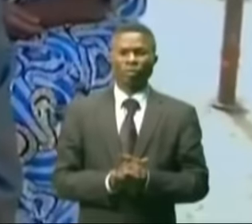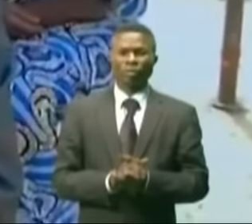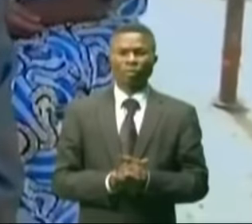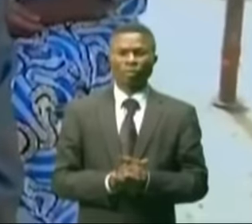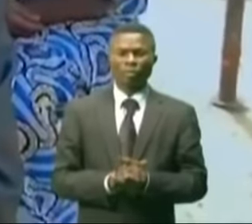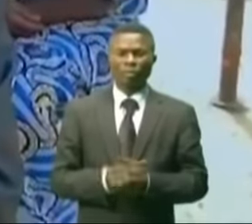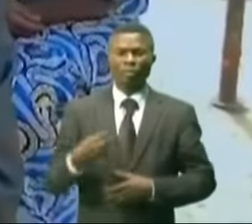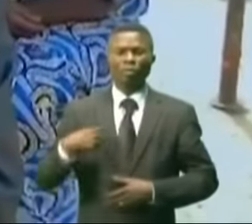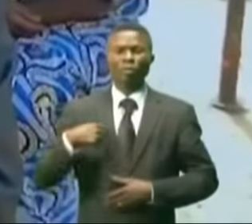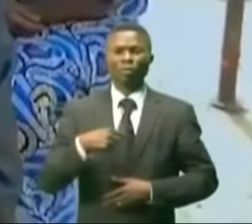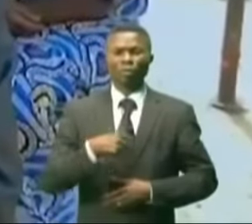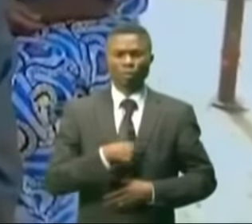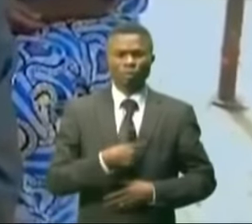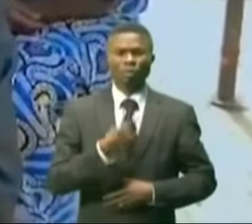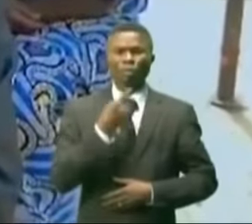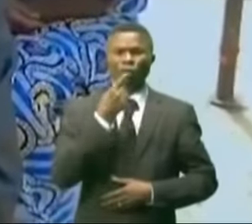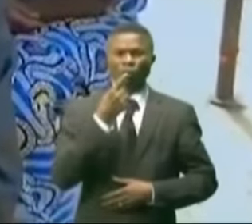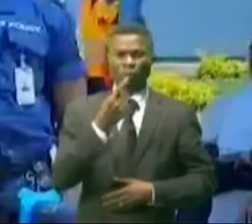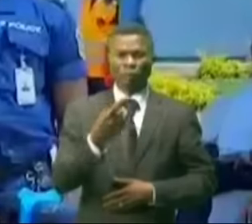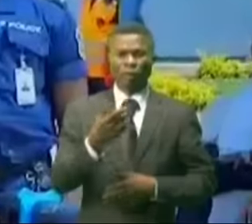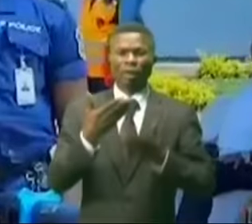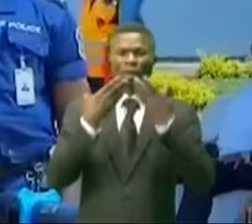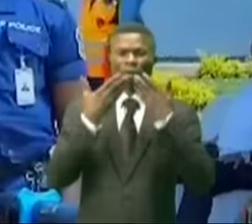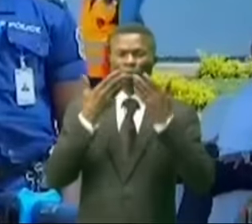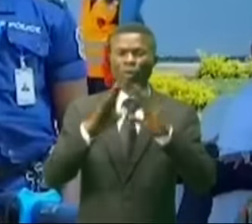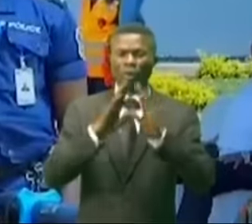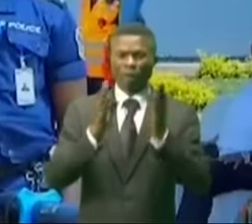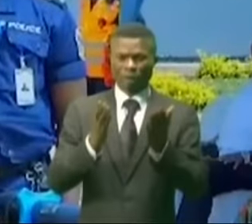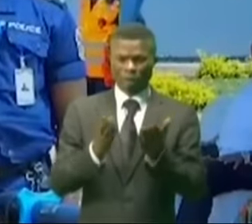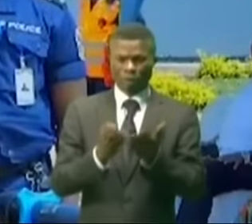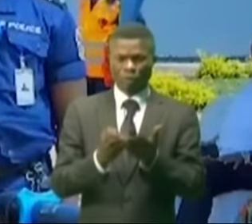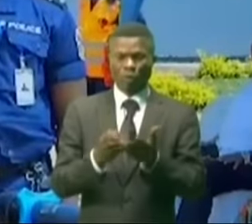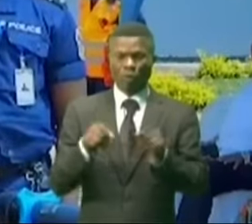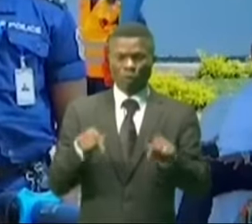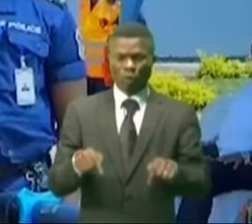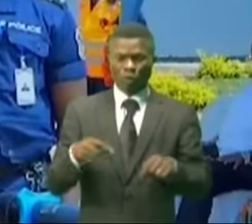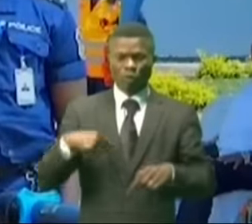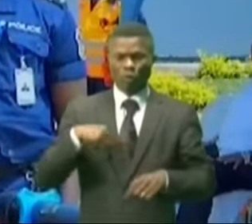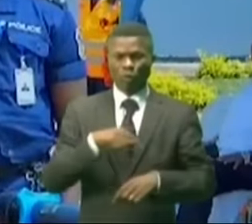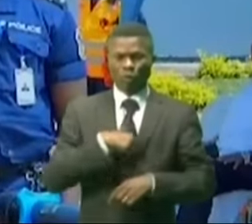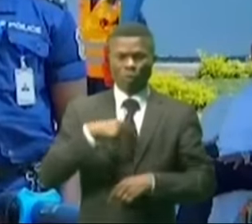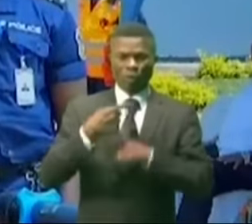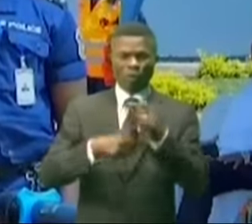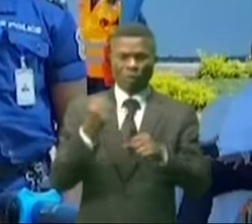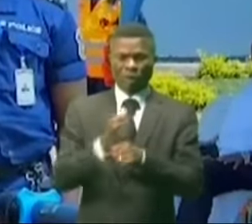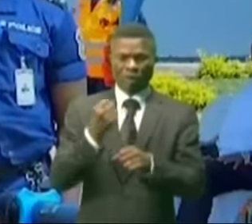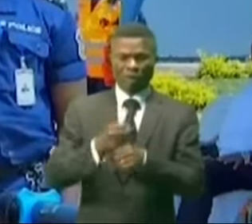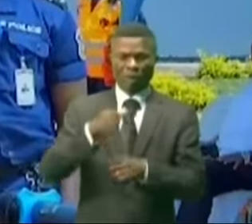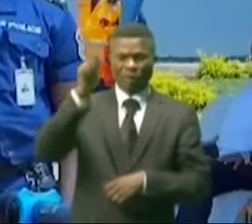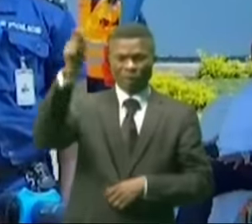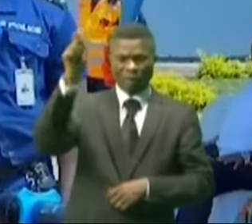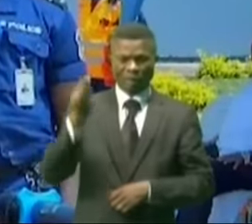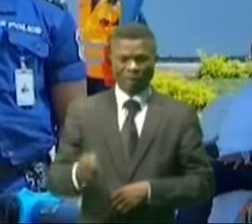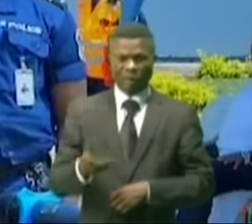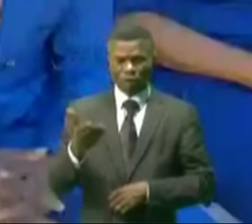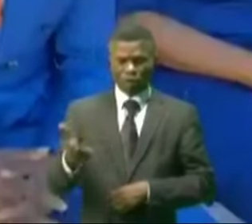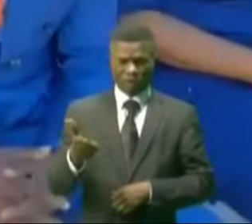moment d'honneur que vous honorez l'état de siège. L'état de siège n'est pas venu